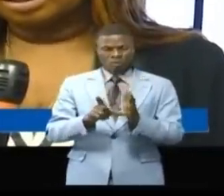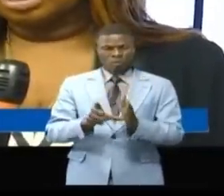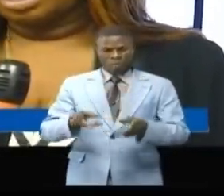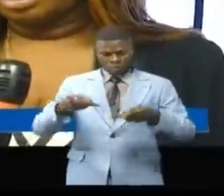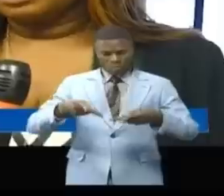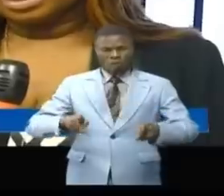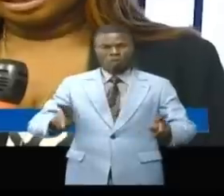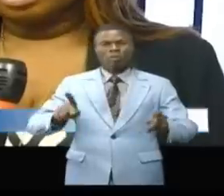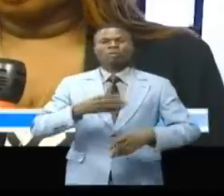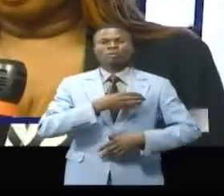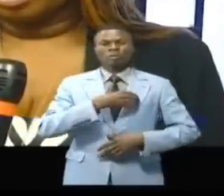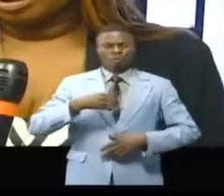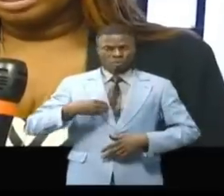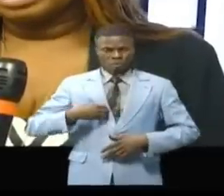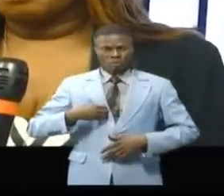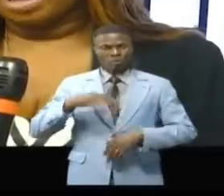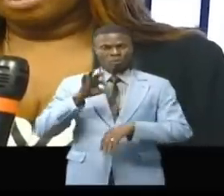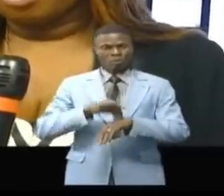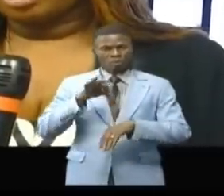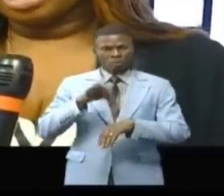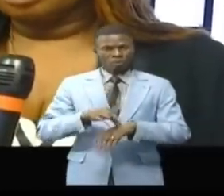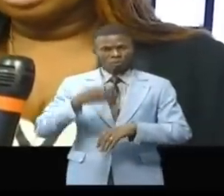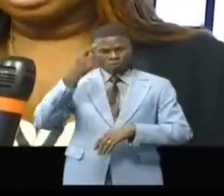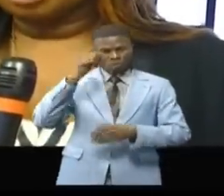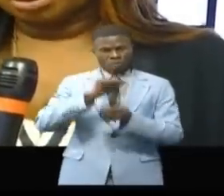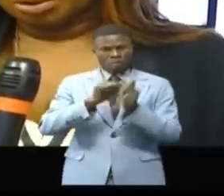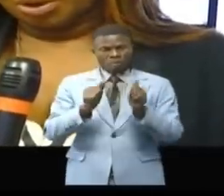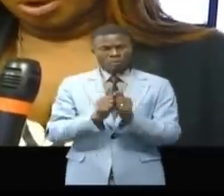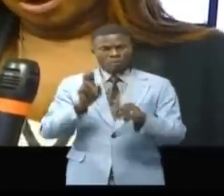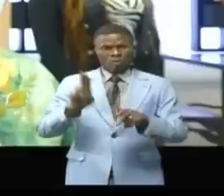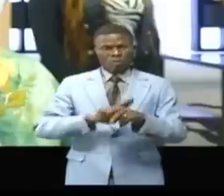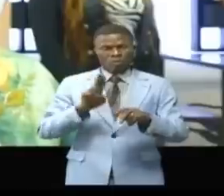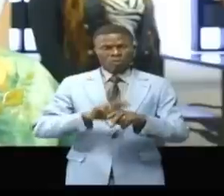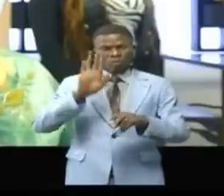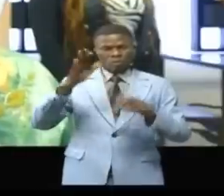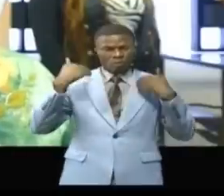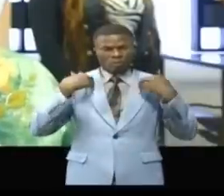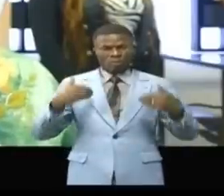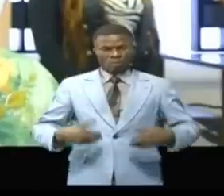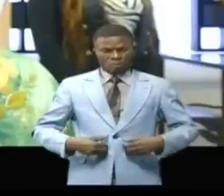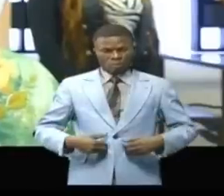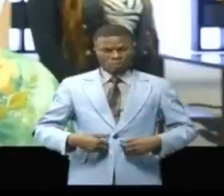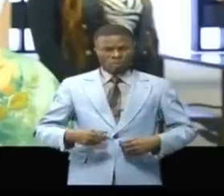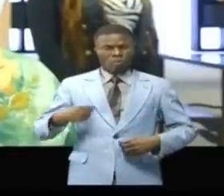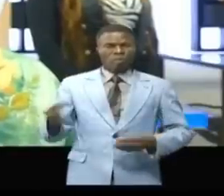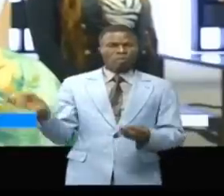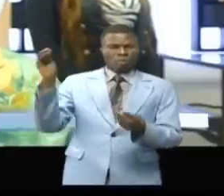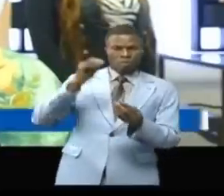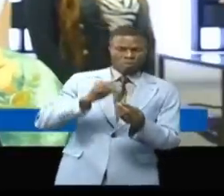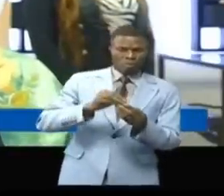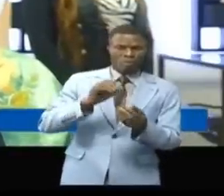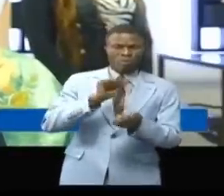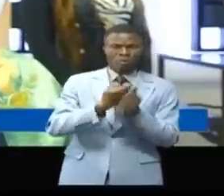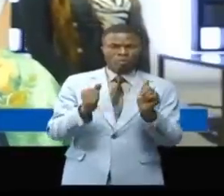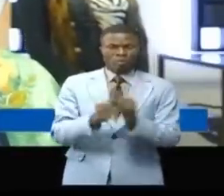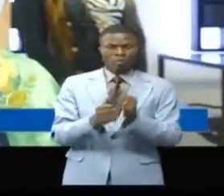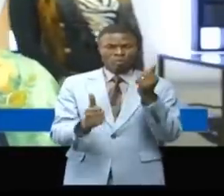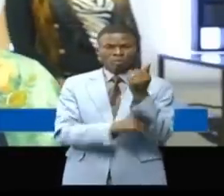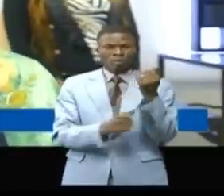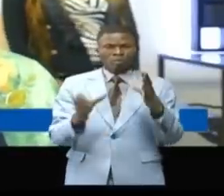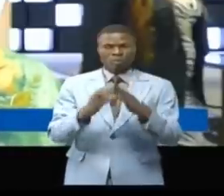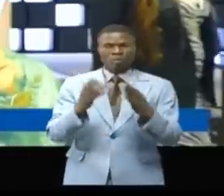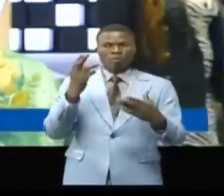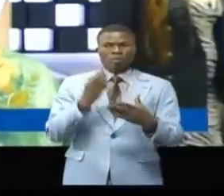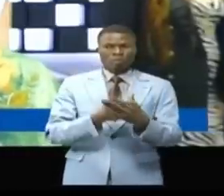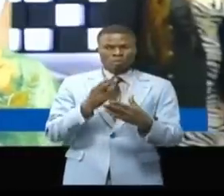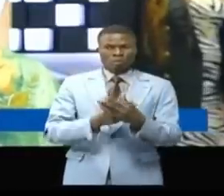donnent certaines opportunités par rapport à l'usage de son corps. Nous avons ainsi intégré la question des personnes vivant avec